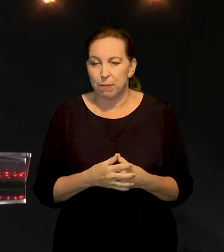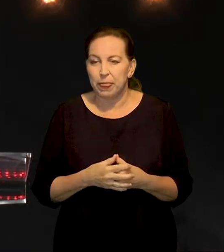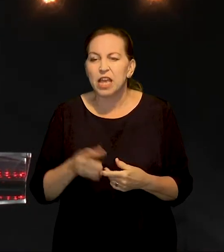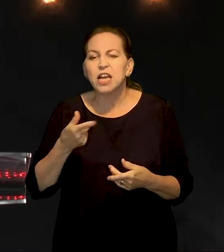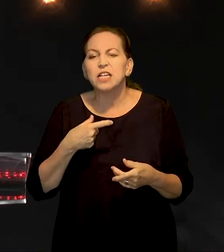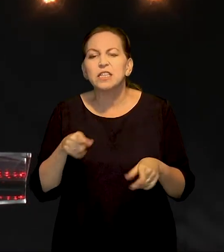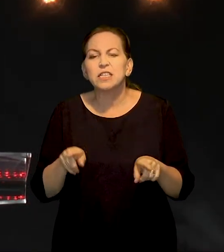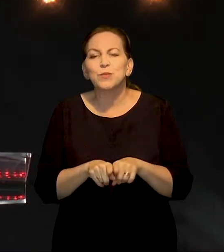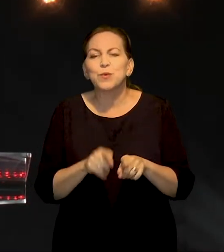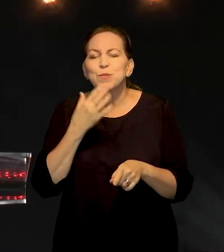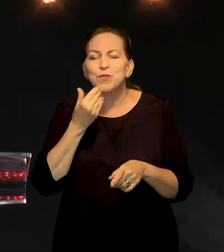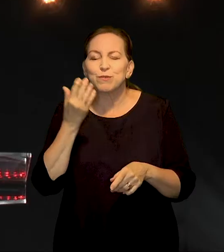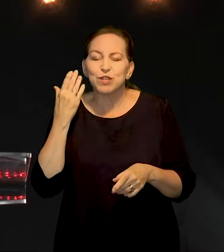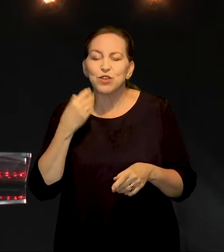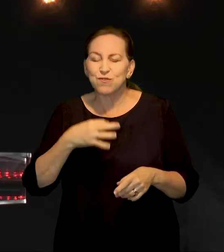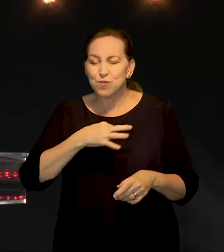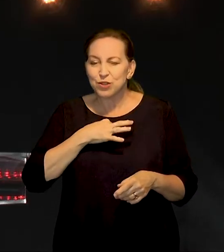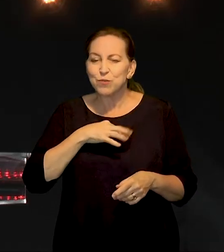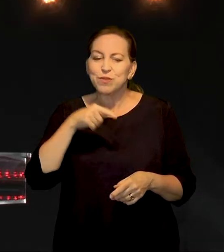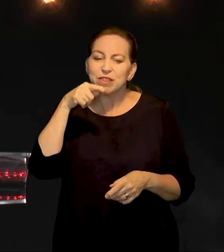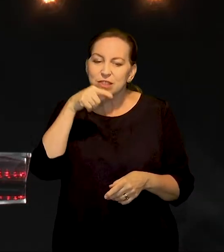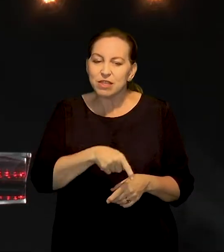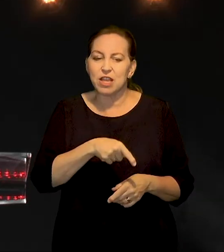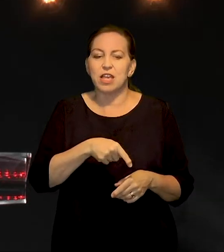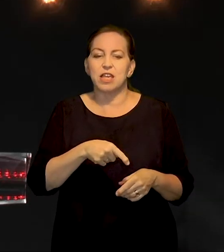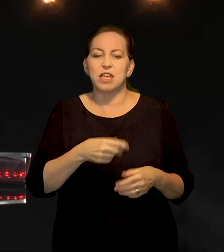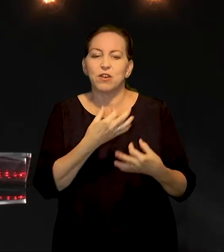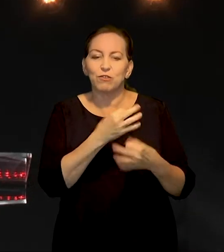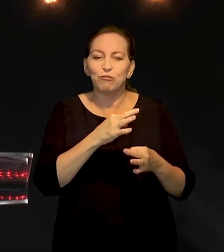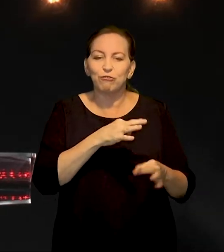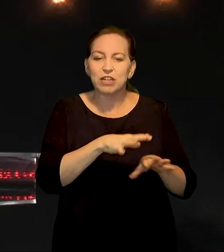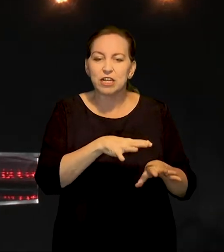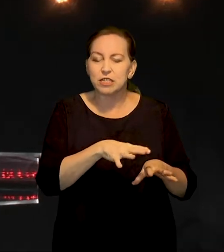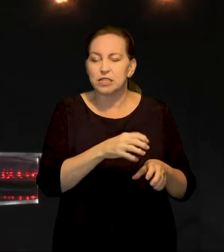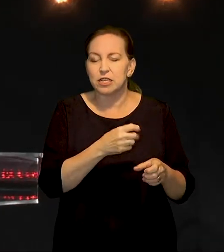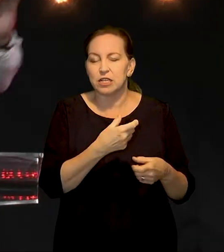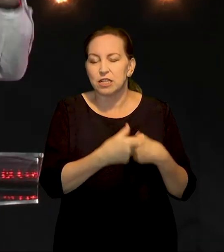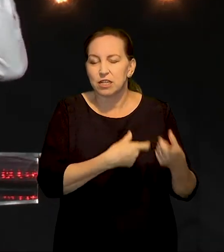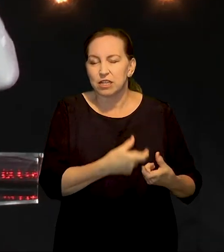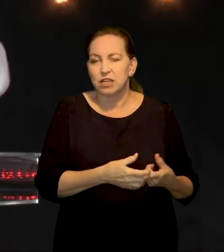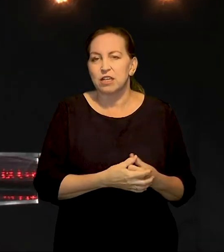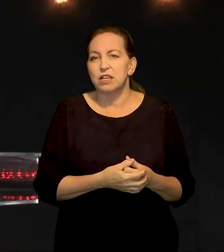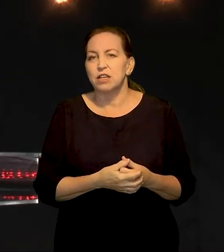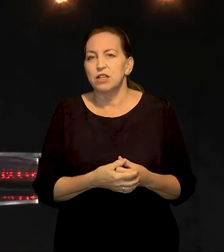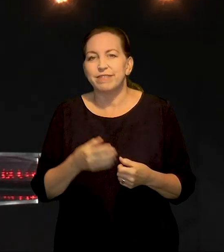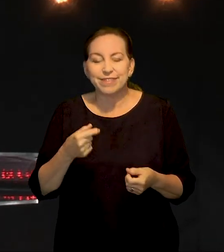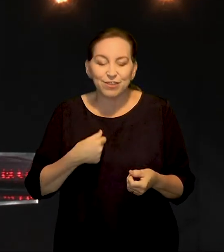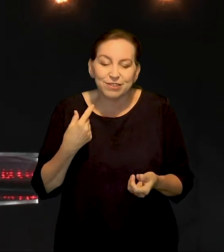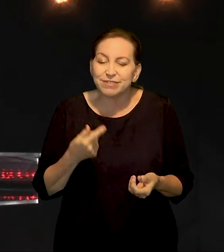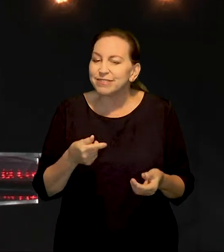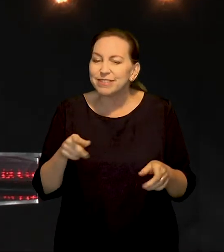najprawdopodobniej to nie byli najsilniejsi, najbardziej kompetentni, najbardziej ogarnięci